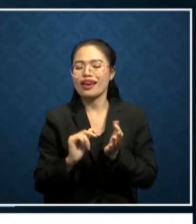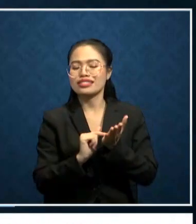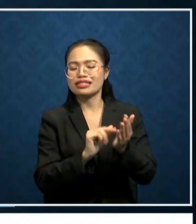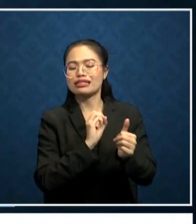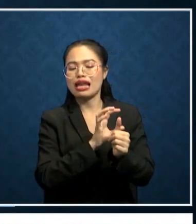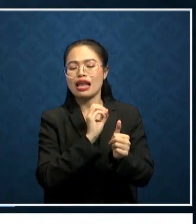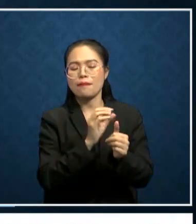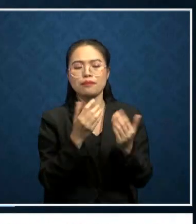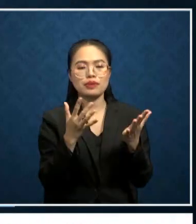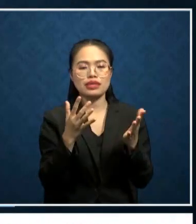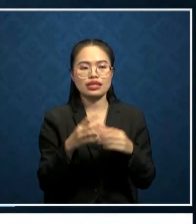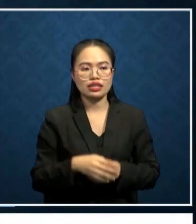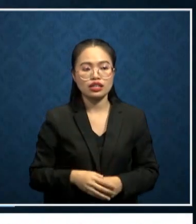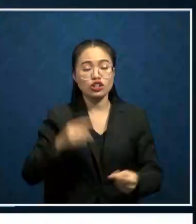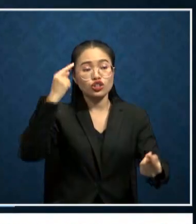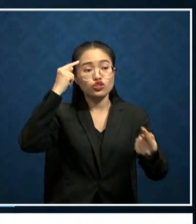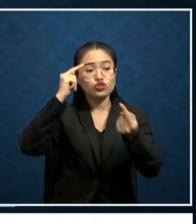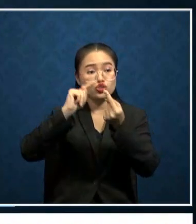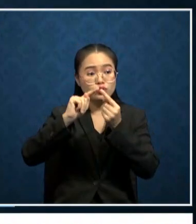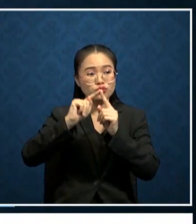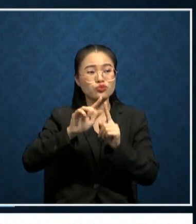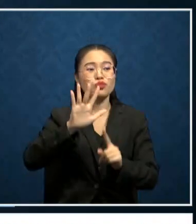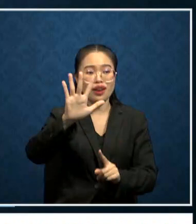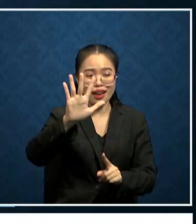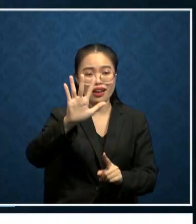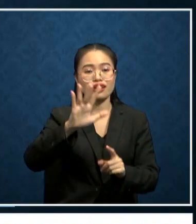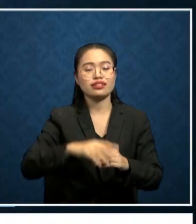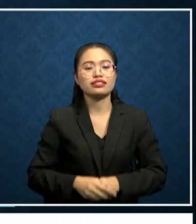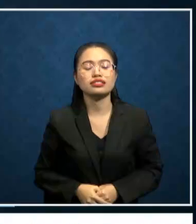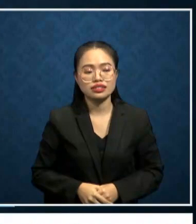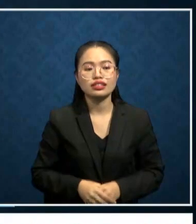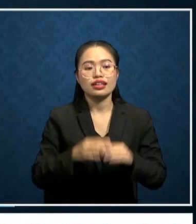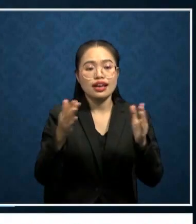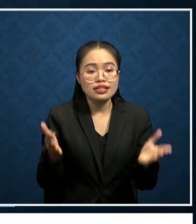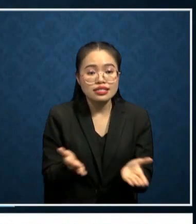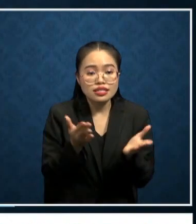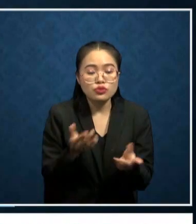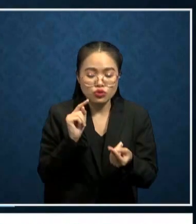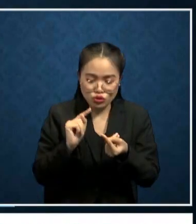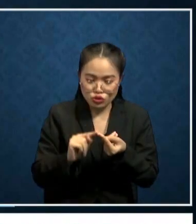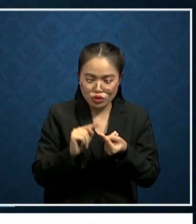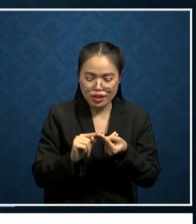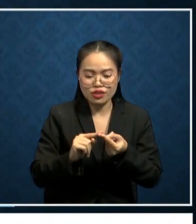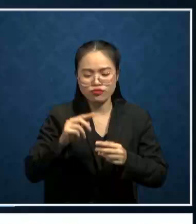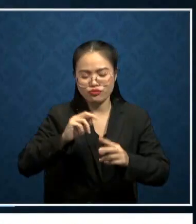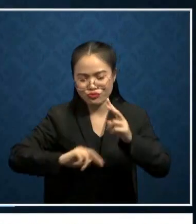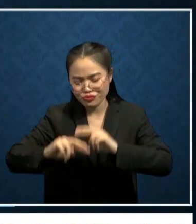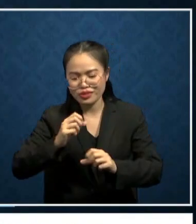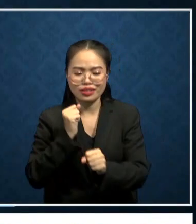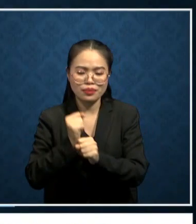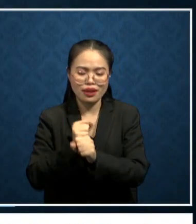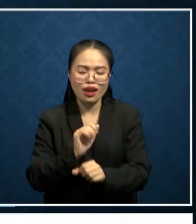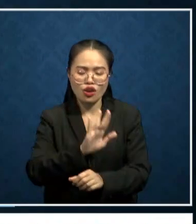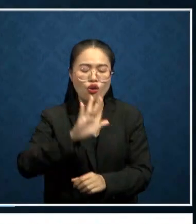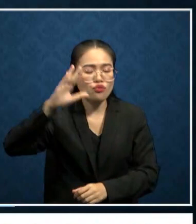แนะวัตถุประสงค์ที่ 5เอ่อส่งเสริมให้การประกอบกิจการพลังงานเป็นไปอย่างมีประสิทธิภาพและเป็นธรรมต่อ